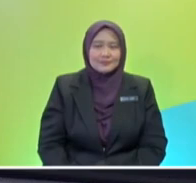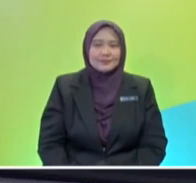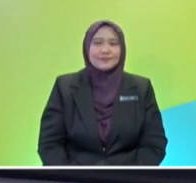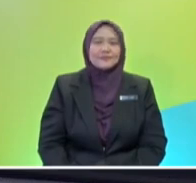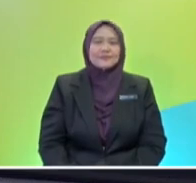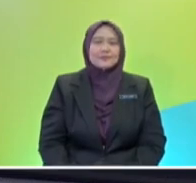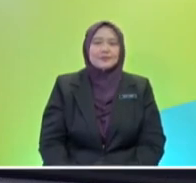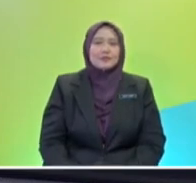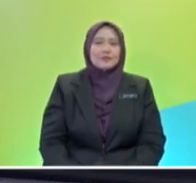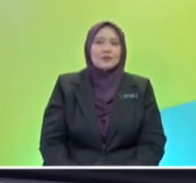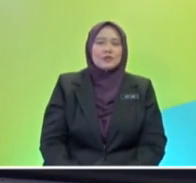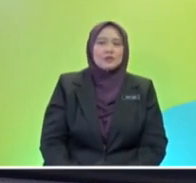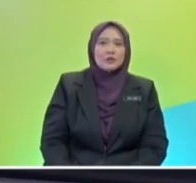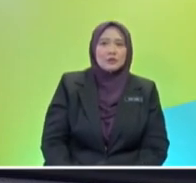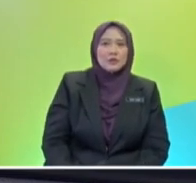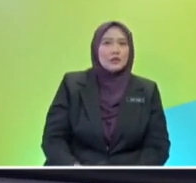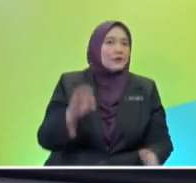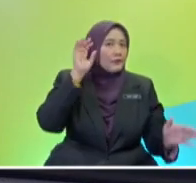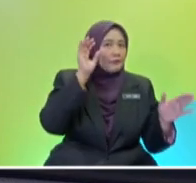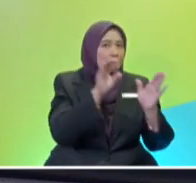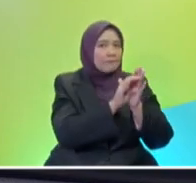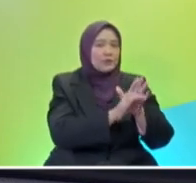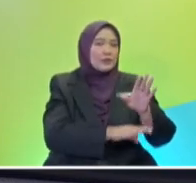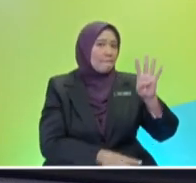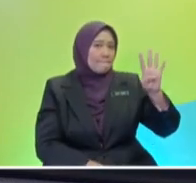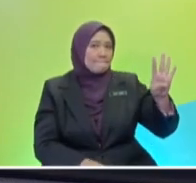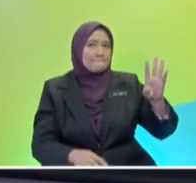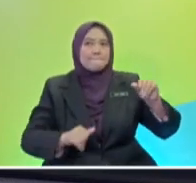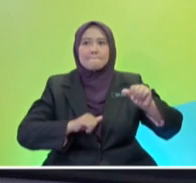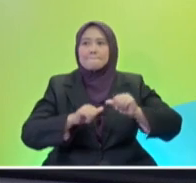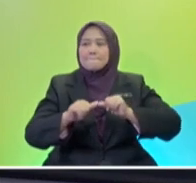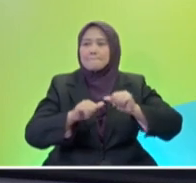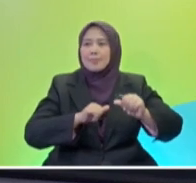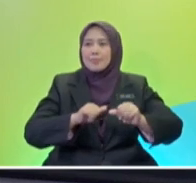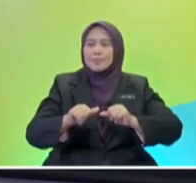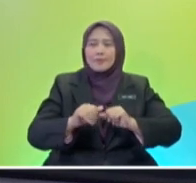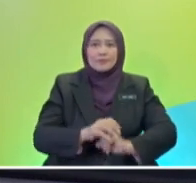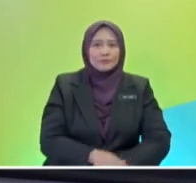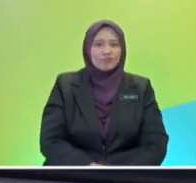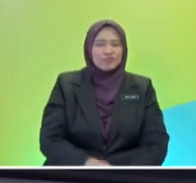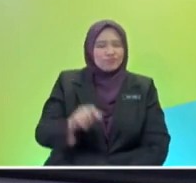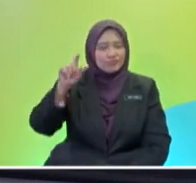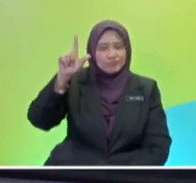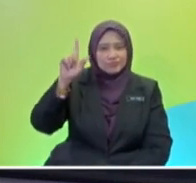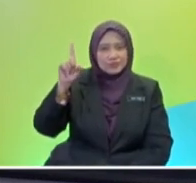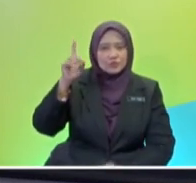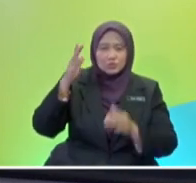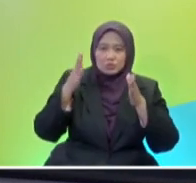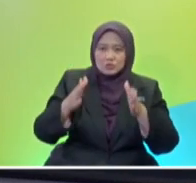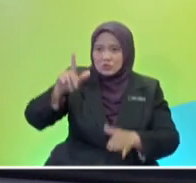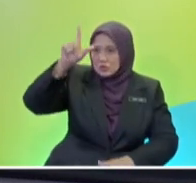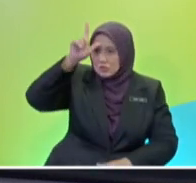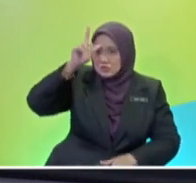Oke Baik kemudian activity seterusnya dapat kita lihat Kak sini activity seorang lelaki sedang menolak troli